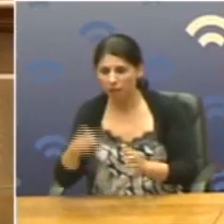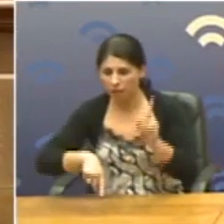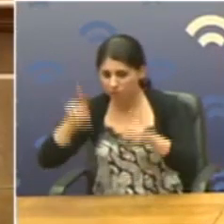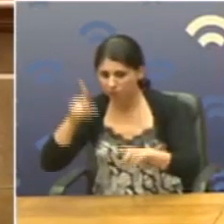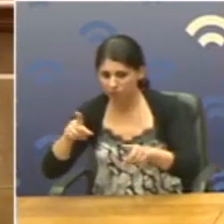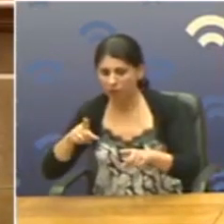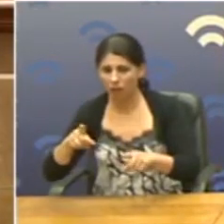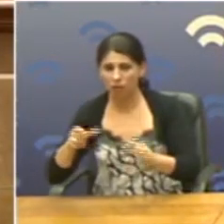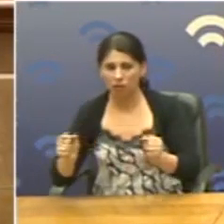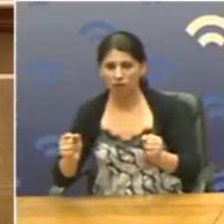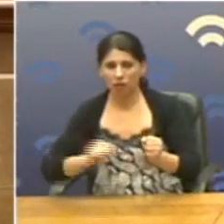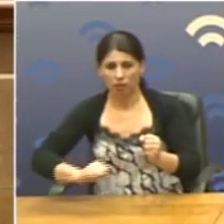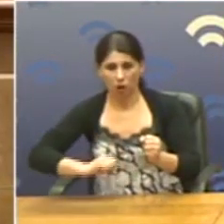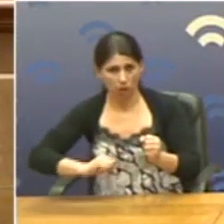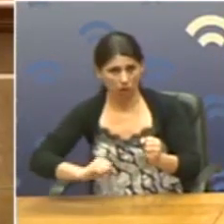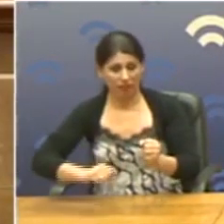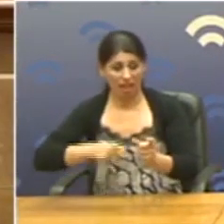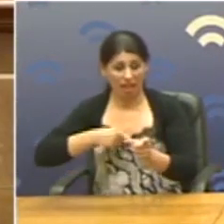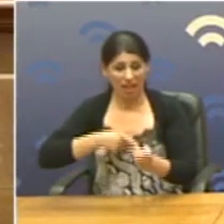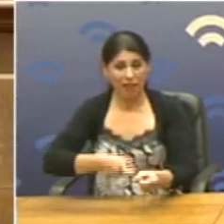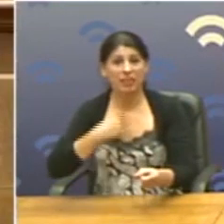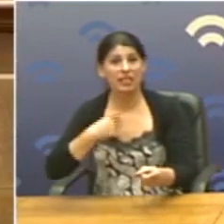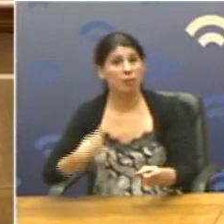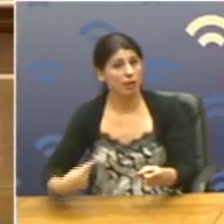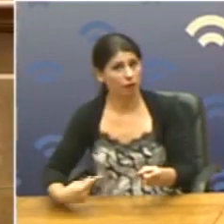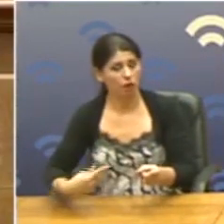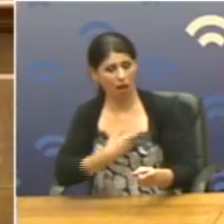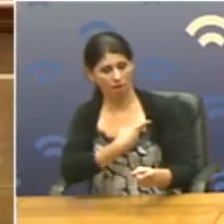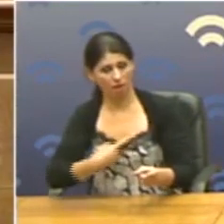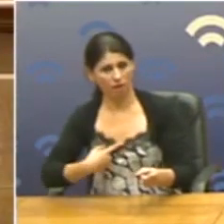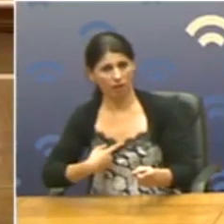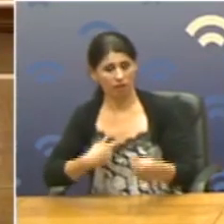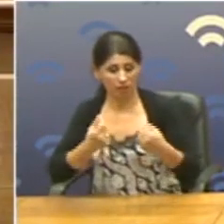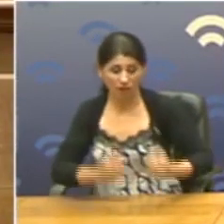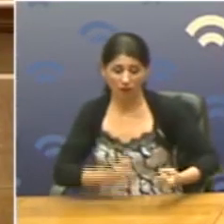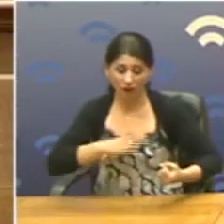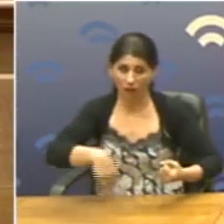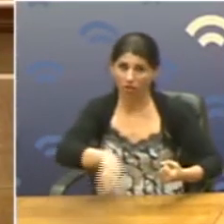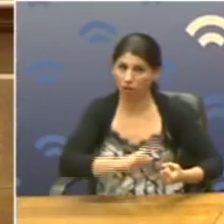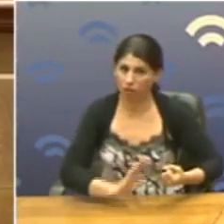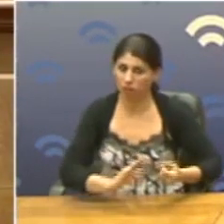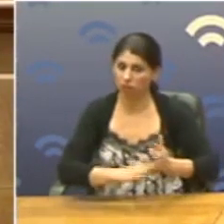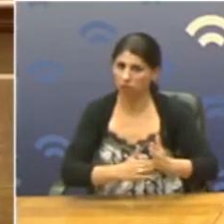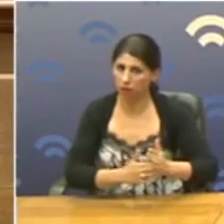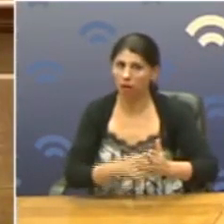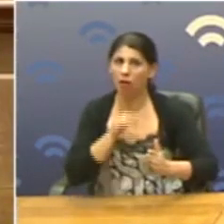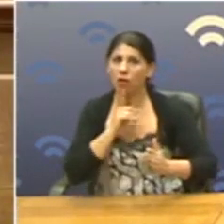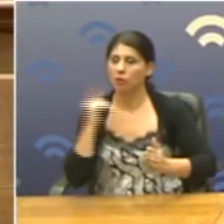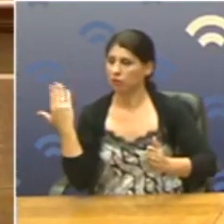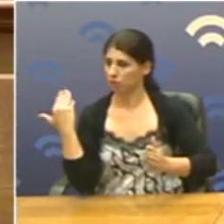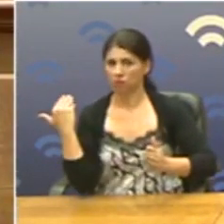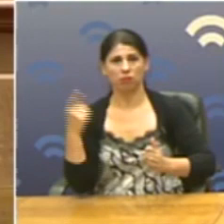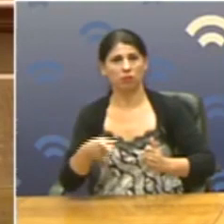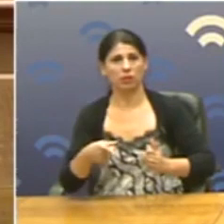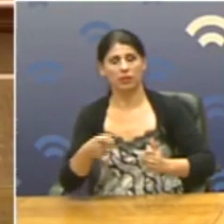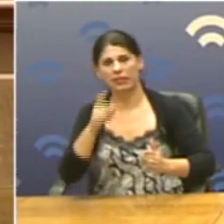περιστατικά τρομοκρατίας, εγκληματικής συμπεριφοράς εργοδοτών κατά συνανθρώπων μας, εργαζομένων, όπως το πρόσφατο περιστατικό